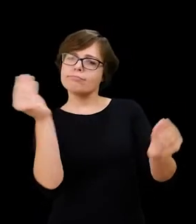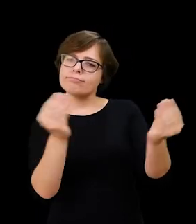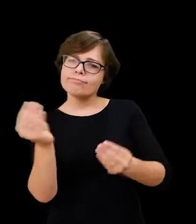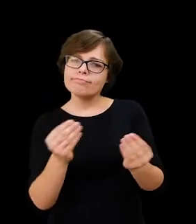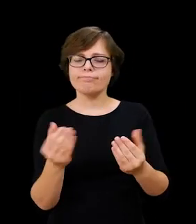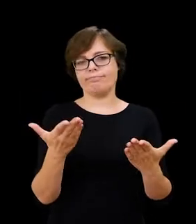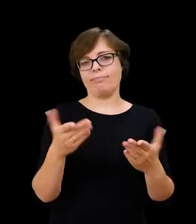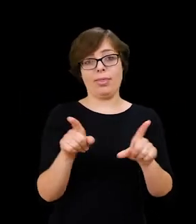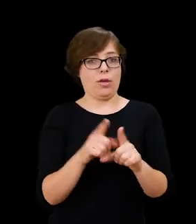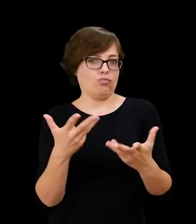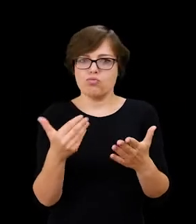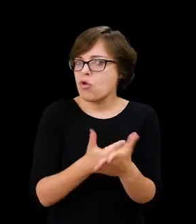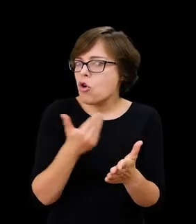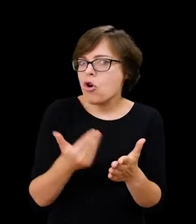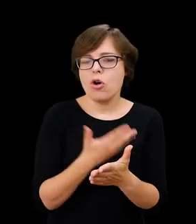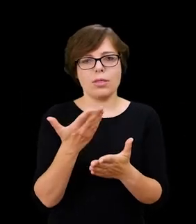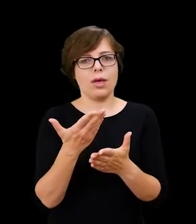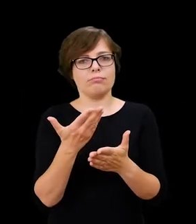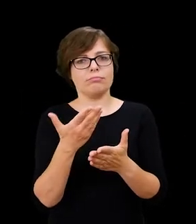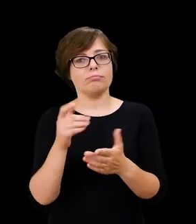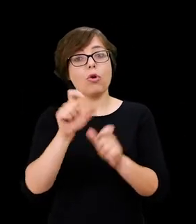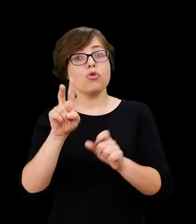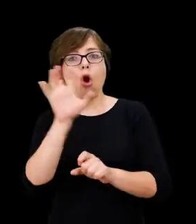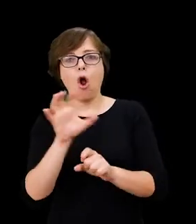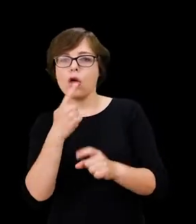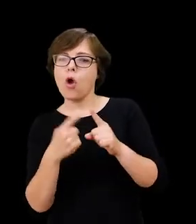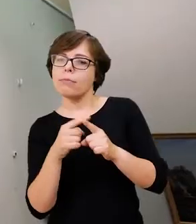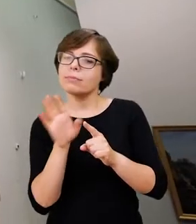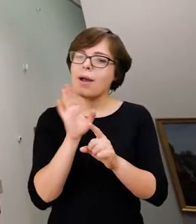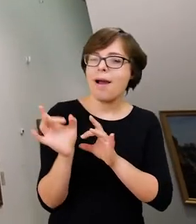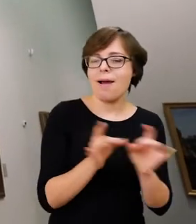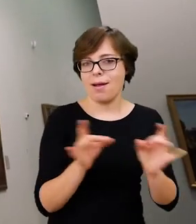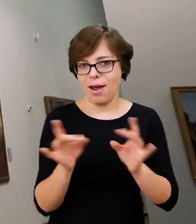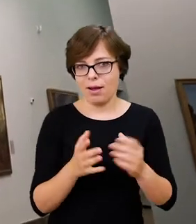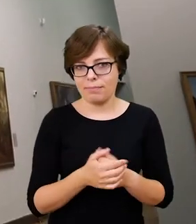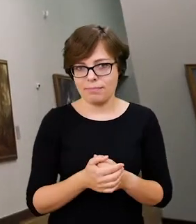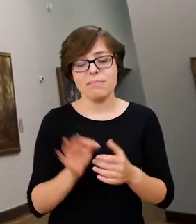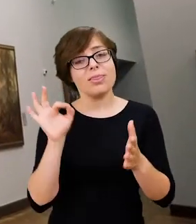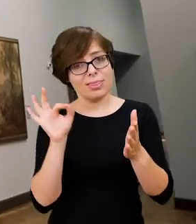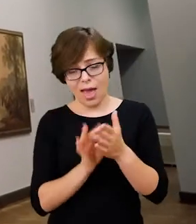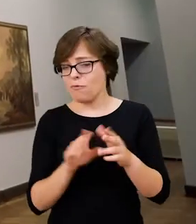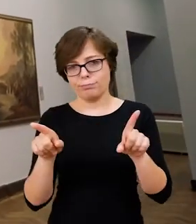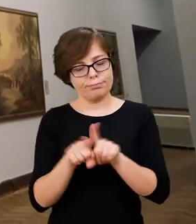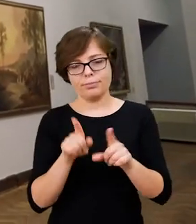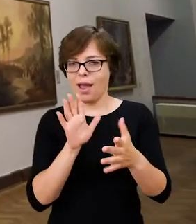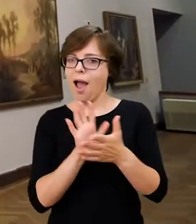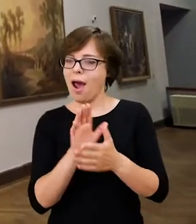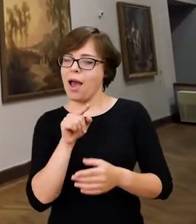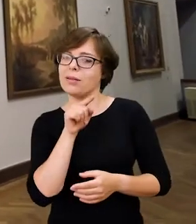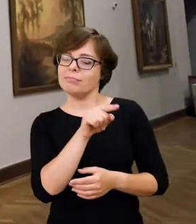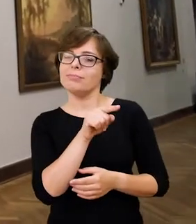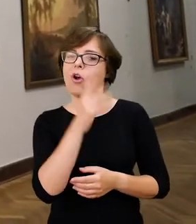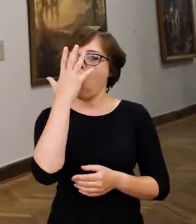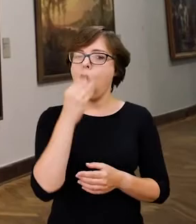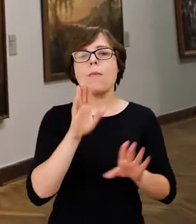stylizacją, rodzajem mody, grą z widzem. Z pewnością taki charakter ma obraz z